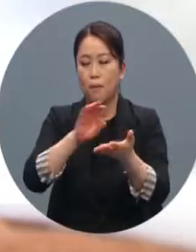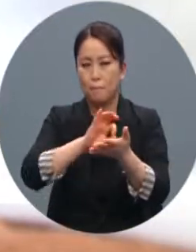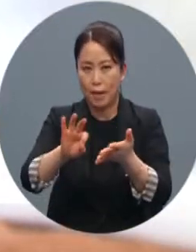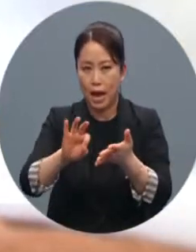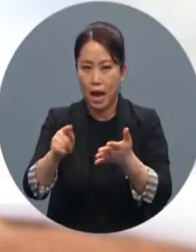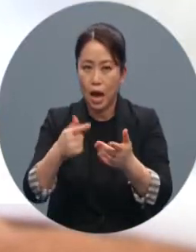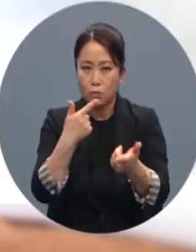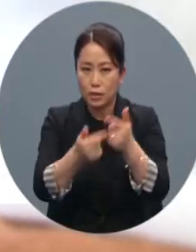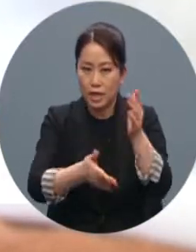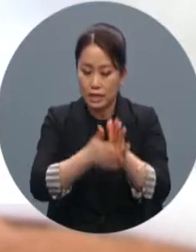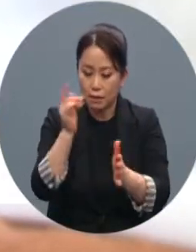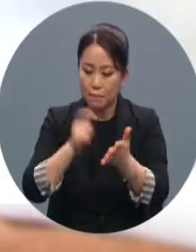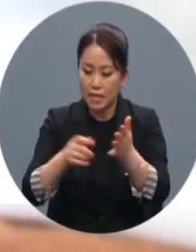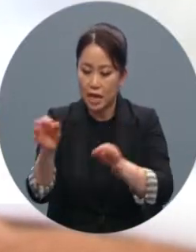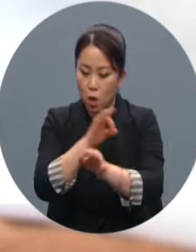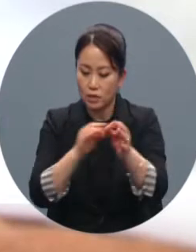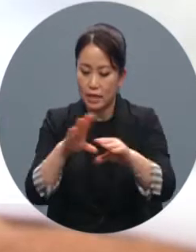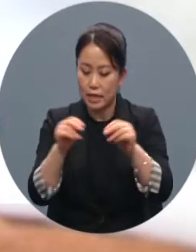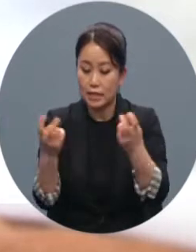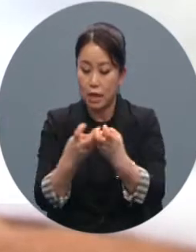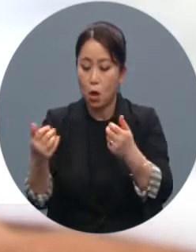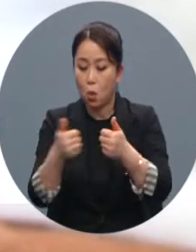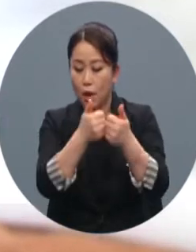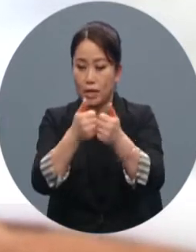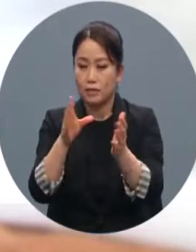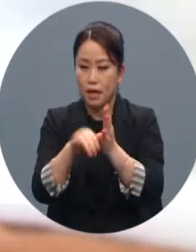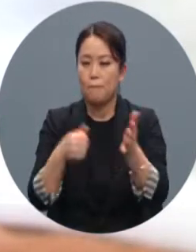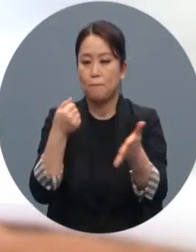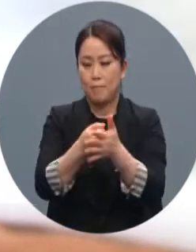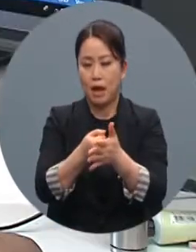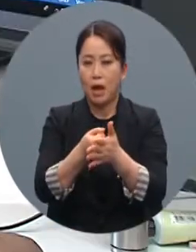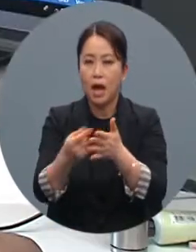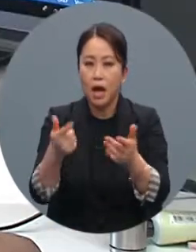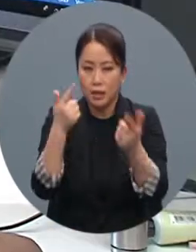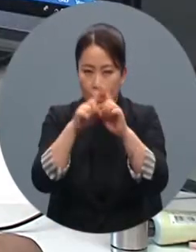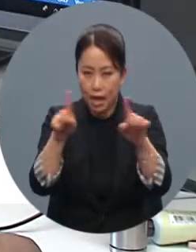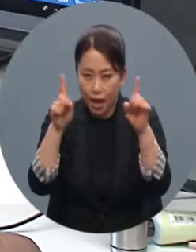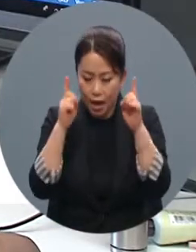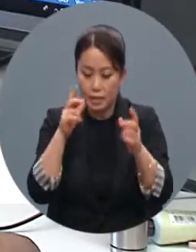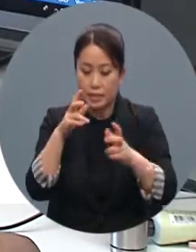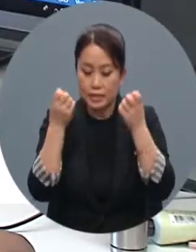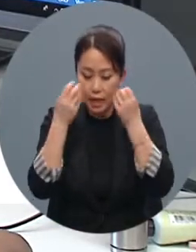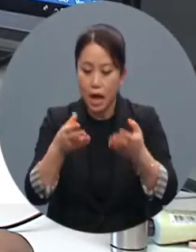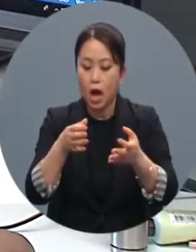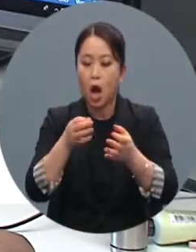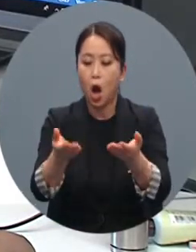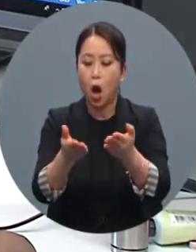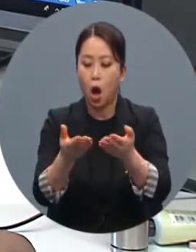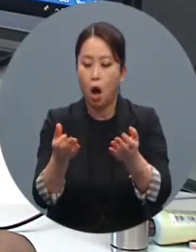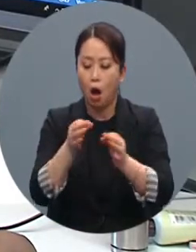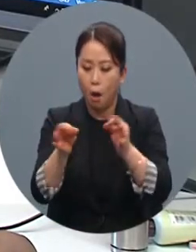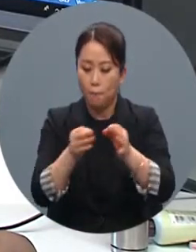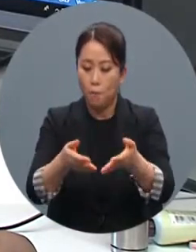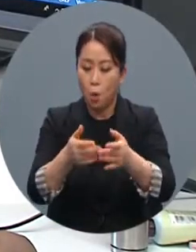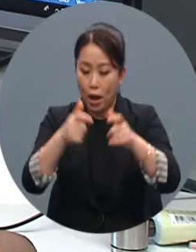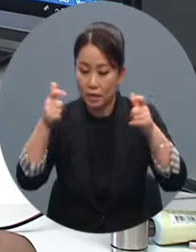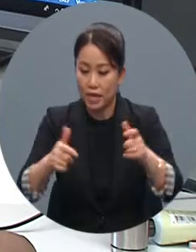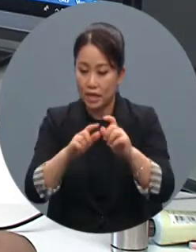오늘 비상경제대책회의에서 이같이 결정하고 대학 창업 확대, 산학협업기업 유치 등 23개